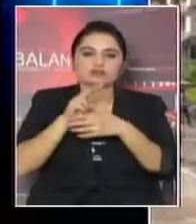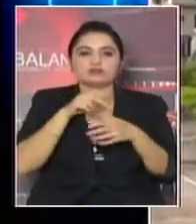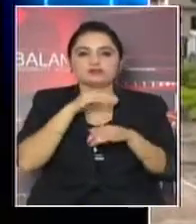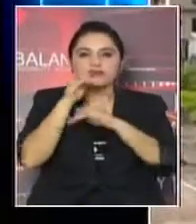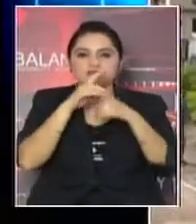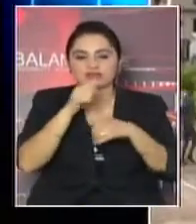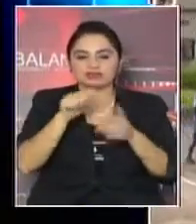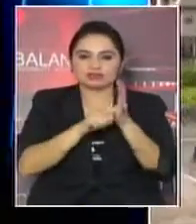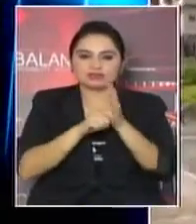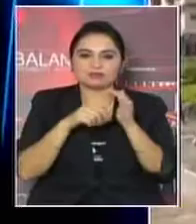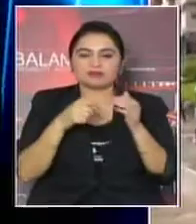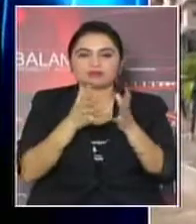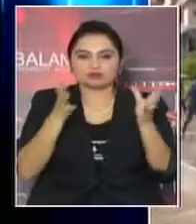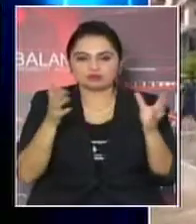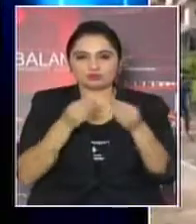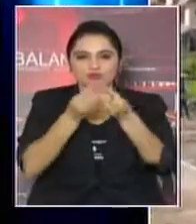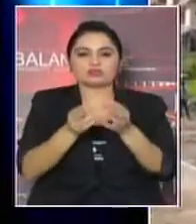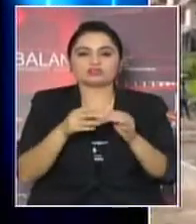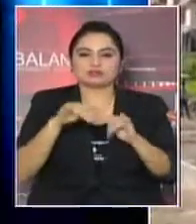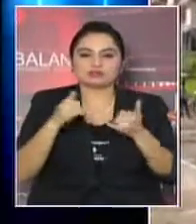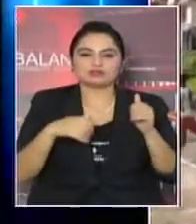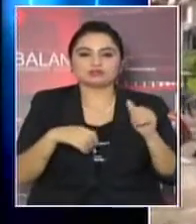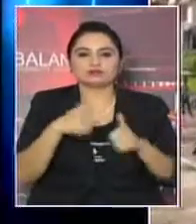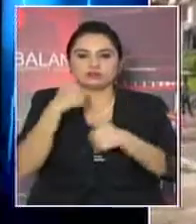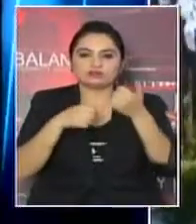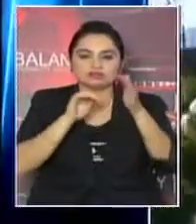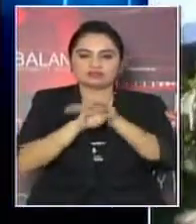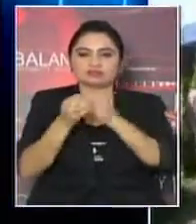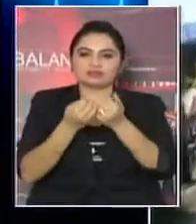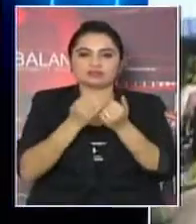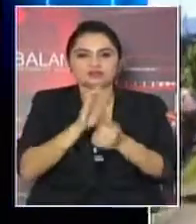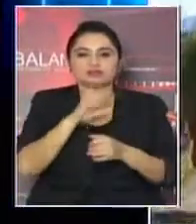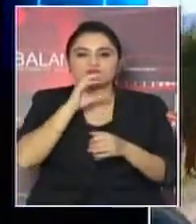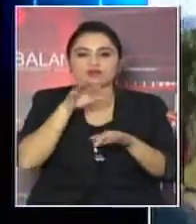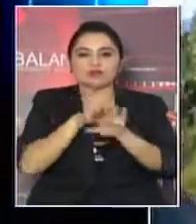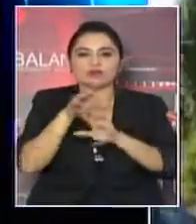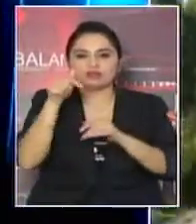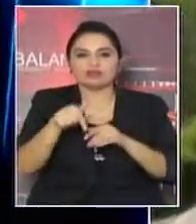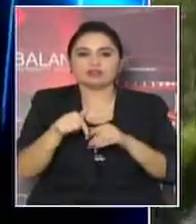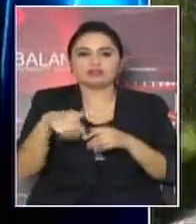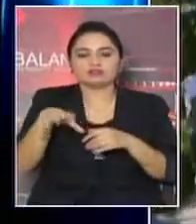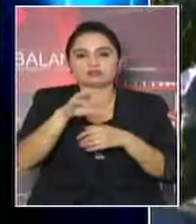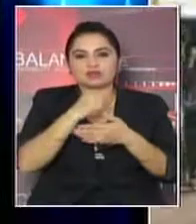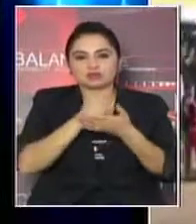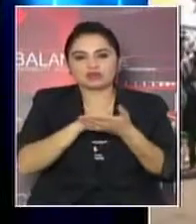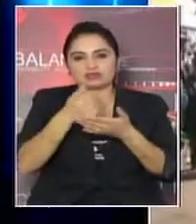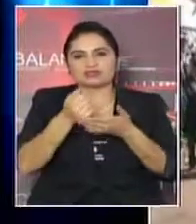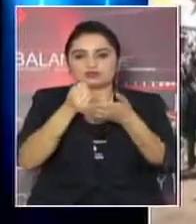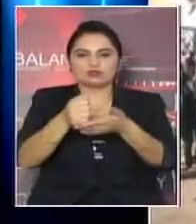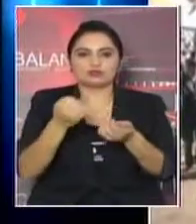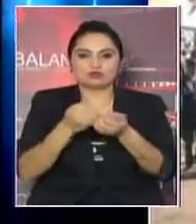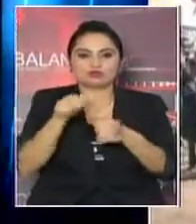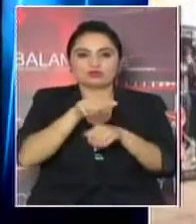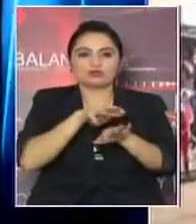नै सर्वाधिक धनराशिको खेलकुद प्रतियोगिता सञ्चालन गरेको छ। युवाहरूले यो सत् प्रयासलाई सहयोग गर्दै